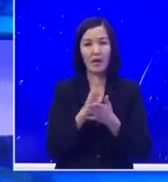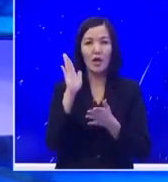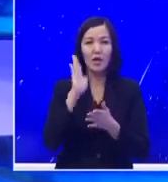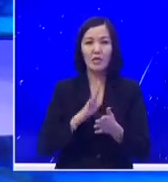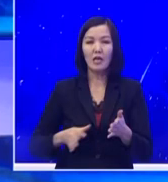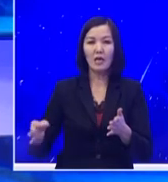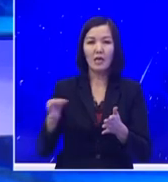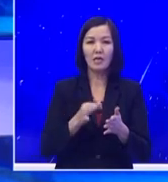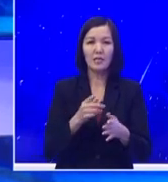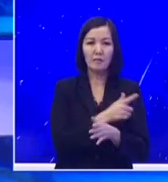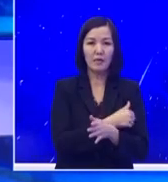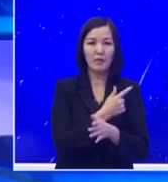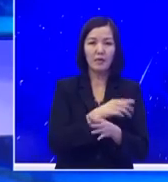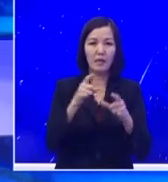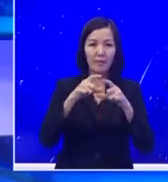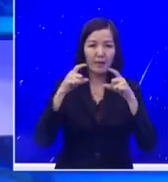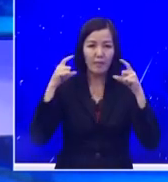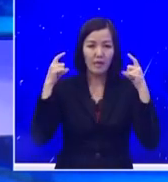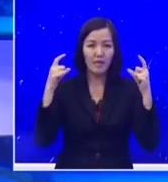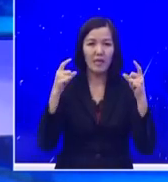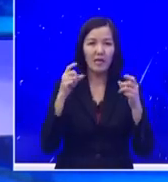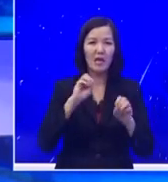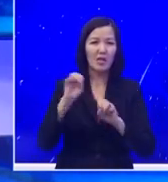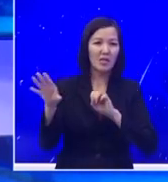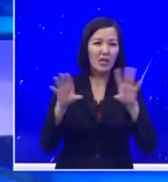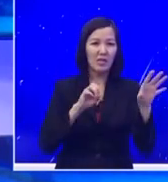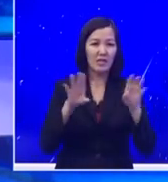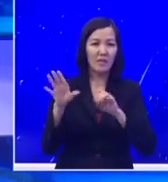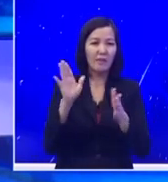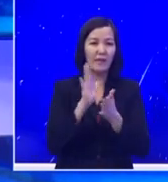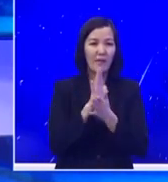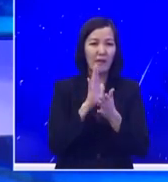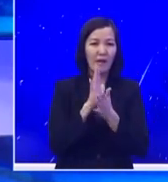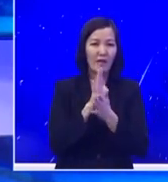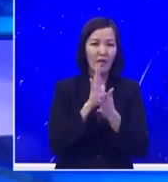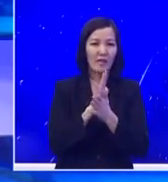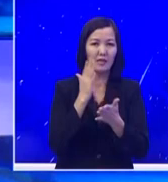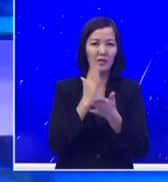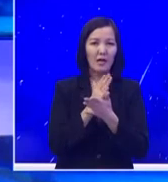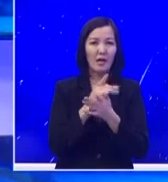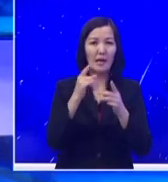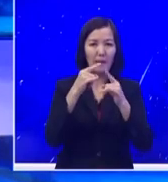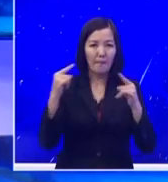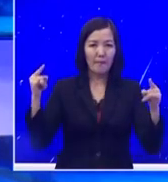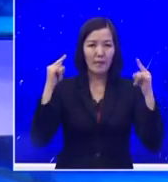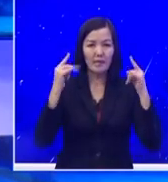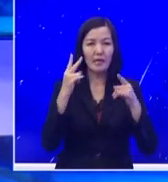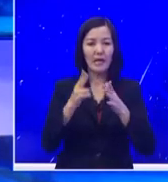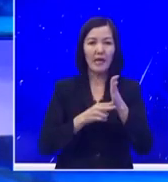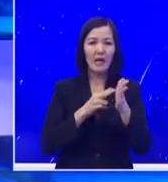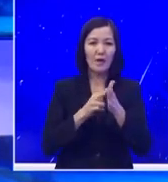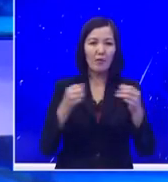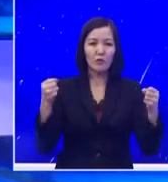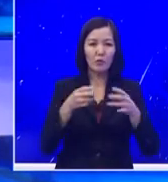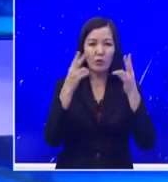жағалауларында медициналық бетперделер шашылып, табиғатқа зияны тиіп жатқанын айтады. Ал Мексикада екі пойыз соқтығысып,